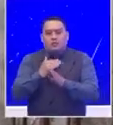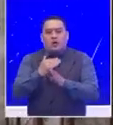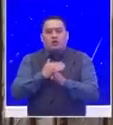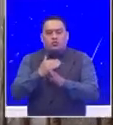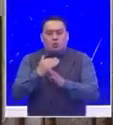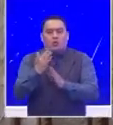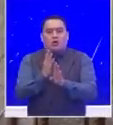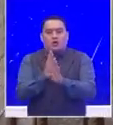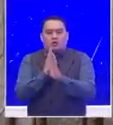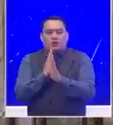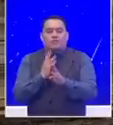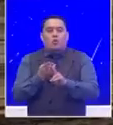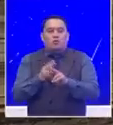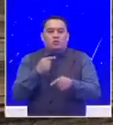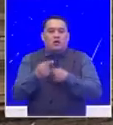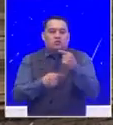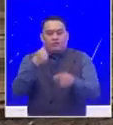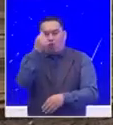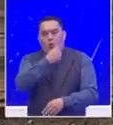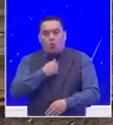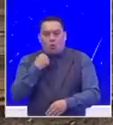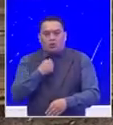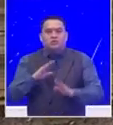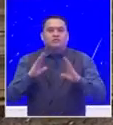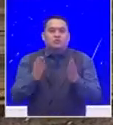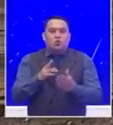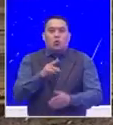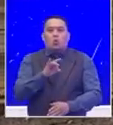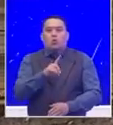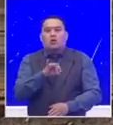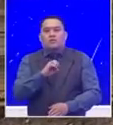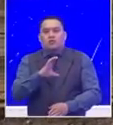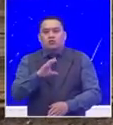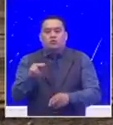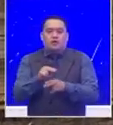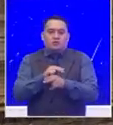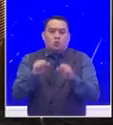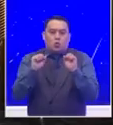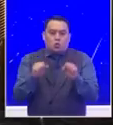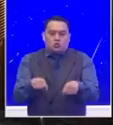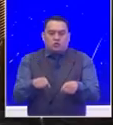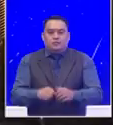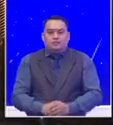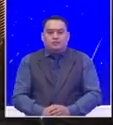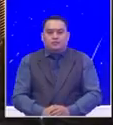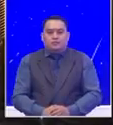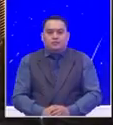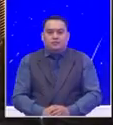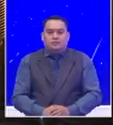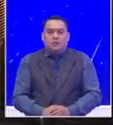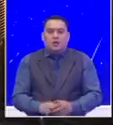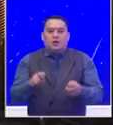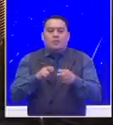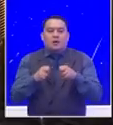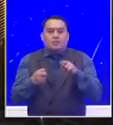дома ответственные лица должны до конца текущего года. Однако ситуация с коронавирусом может внести коррективы, говорят власти города. Проблемный